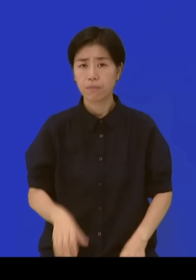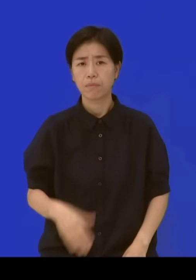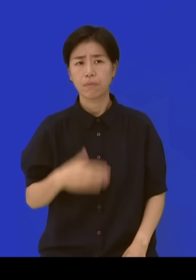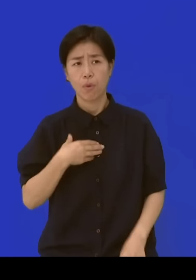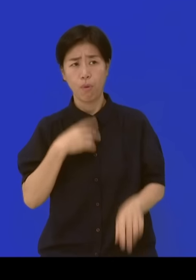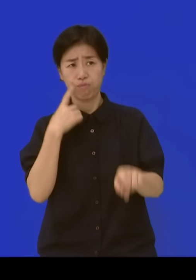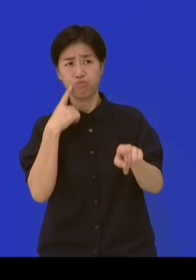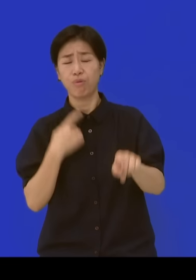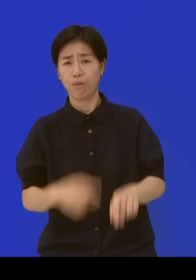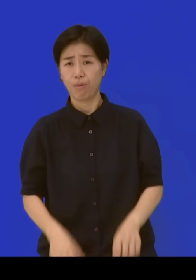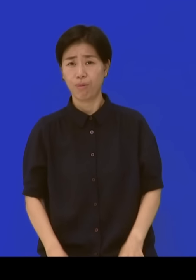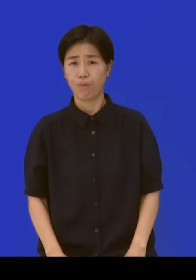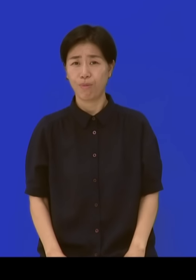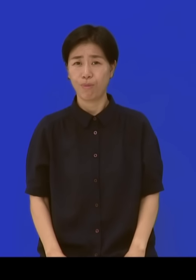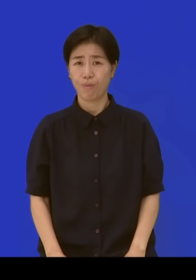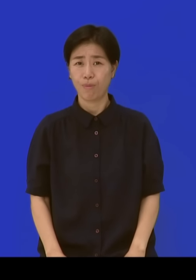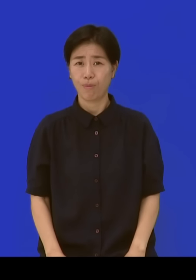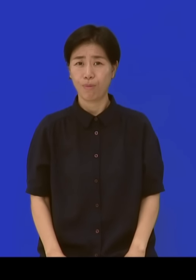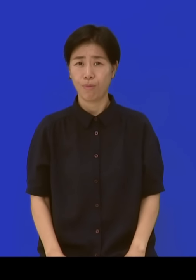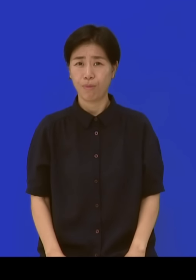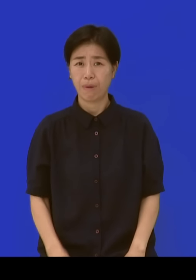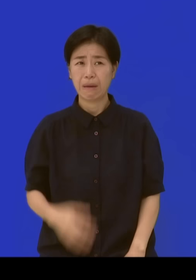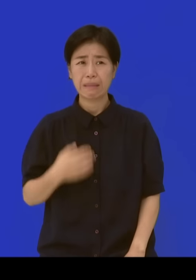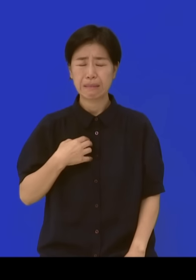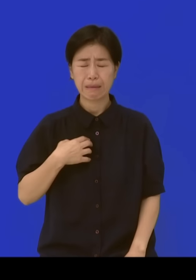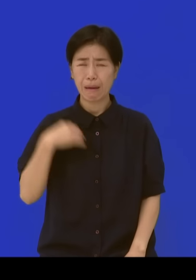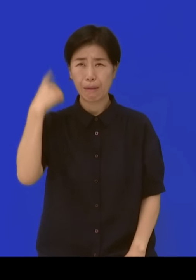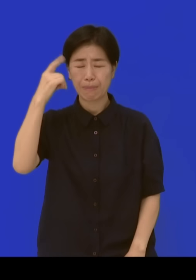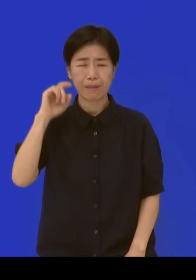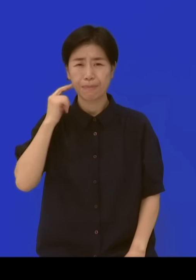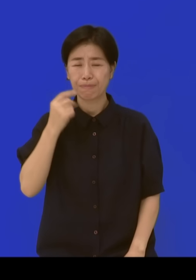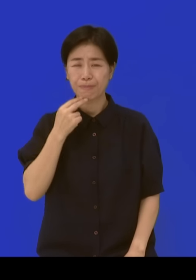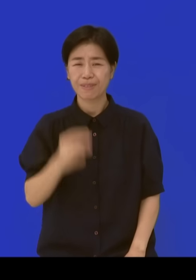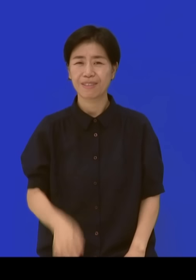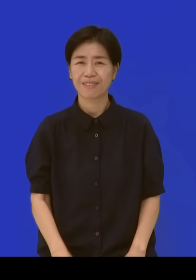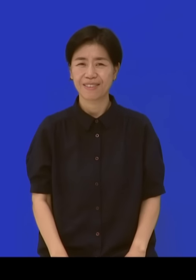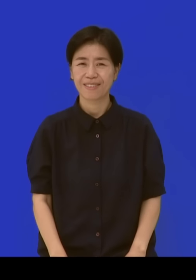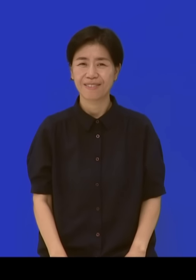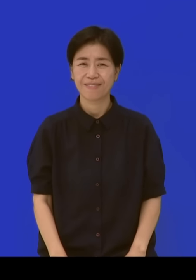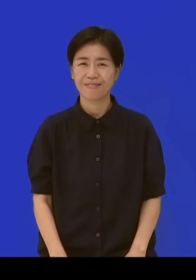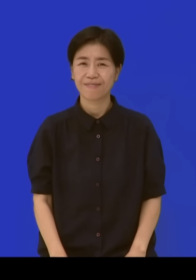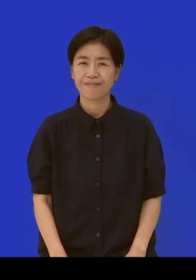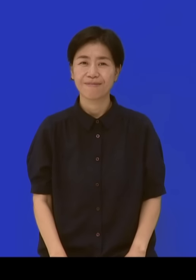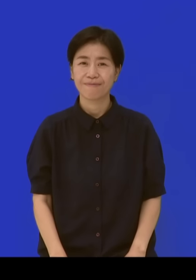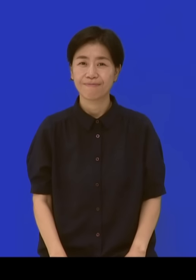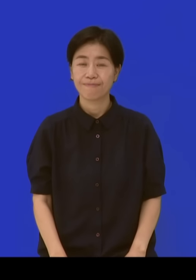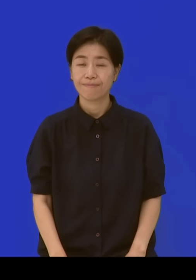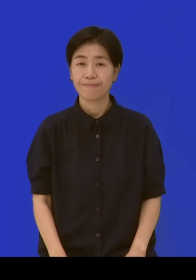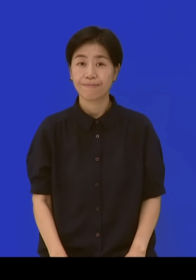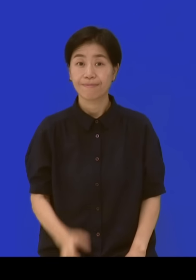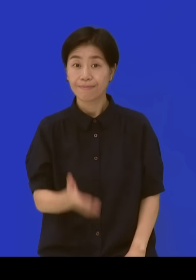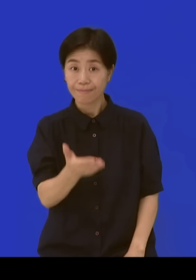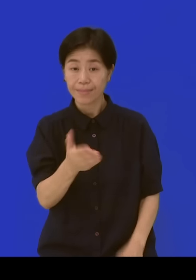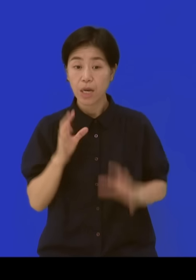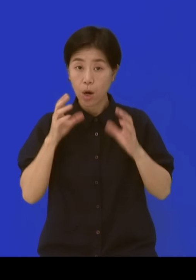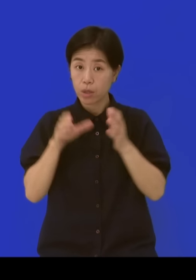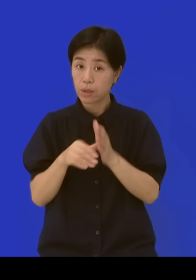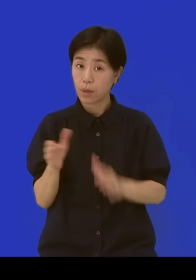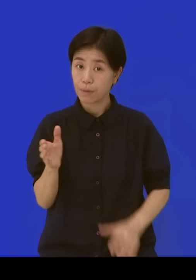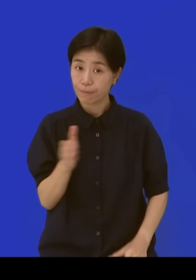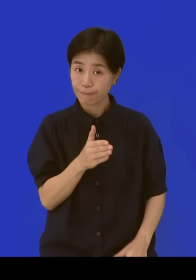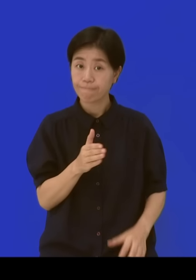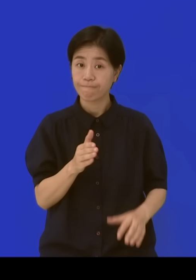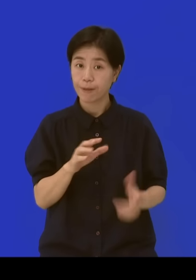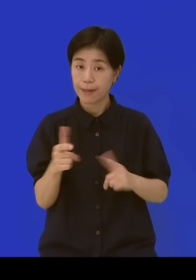더 멋있을 것 같습니다. 저는 감사합니다. 희끗희끗 군데군데 해가지고 근데. 그러니까요. 예. 우리 이제 이 교수님의 어린 시절 이야기부터